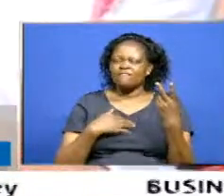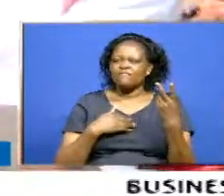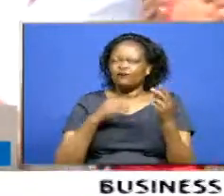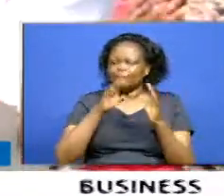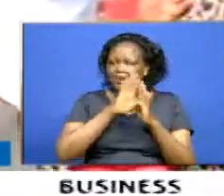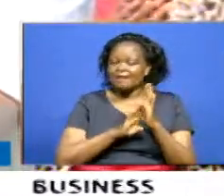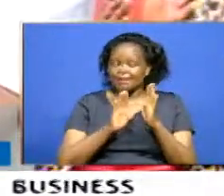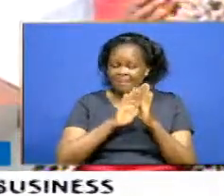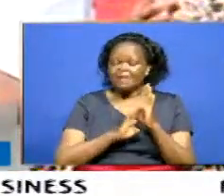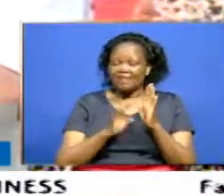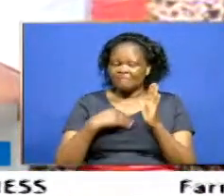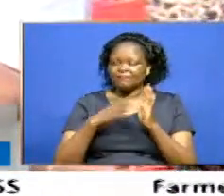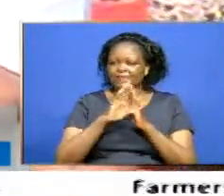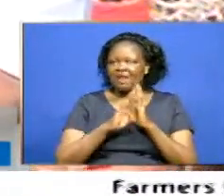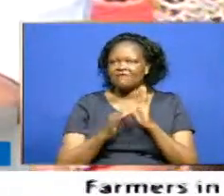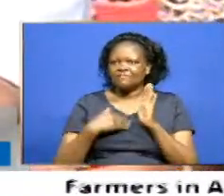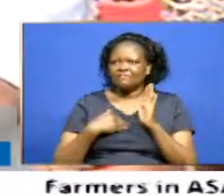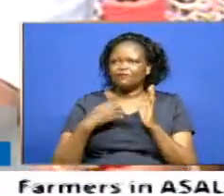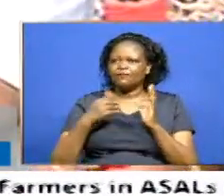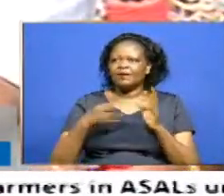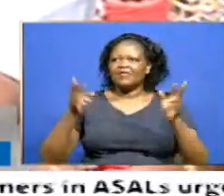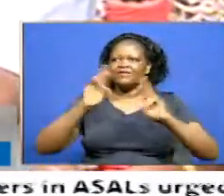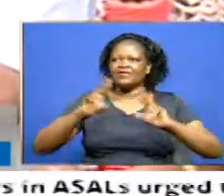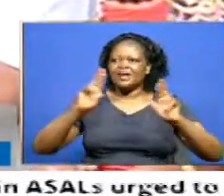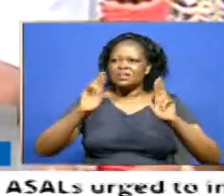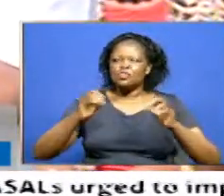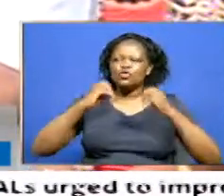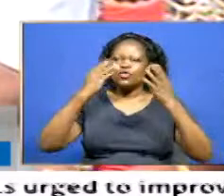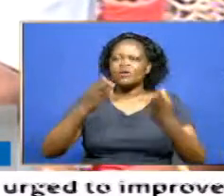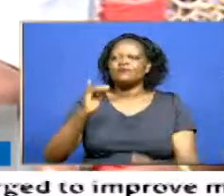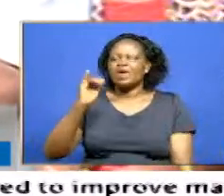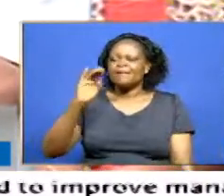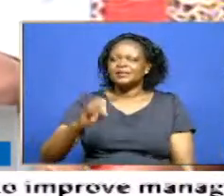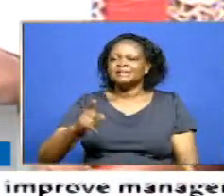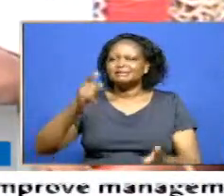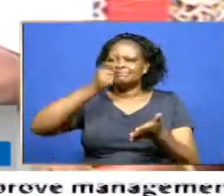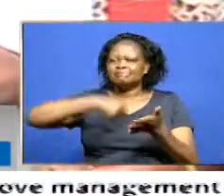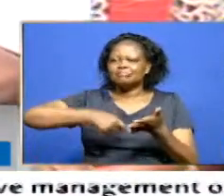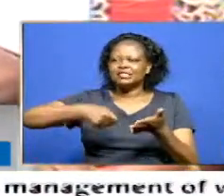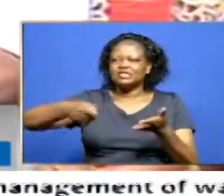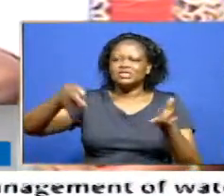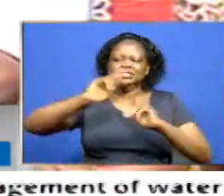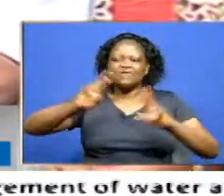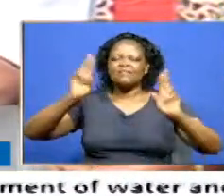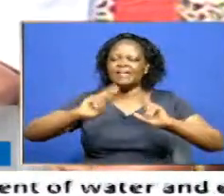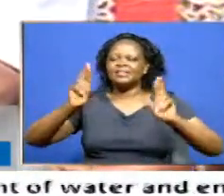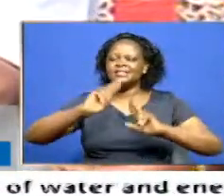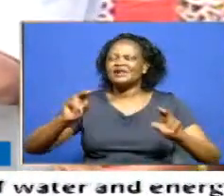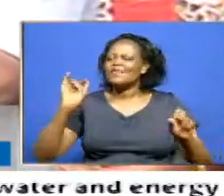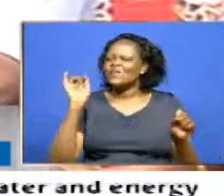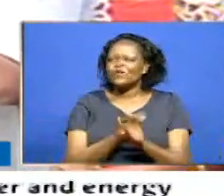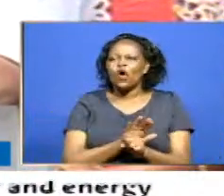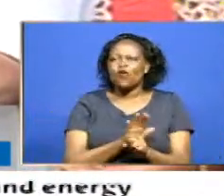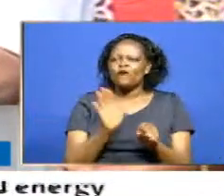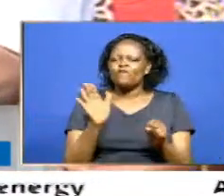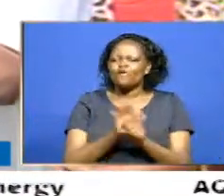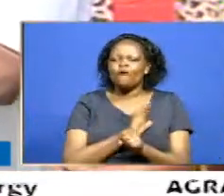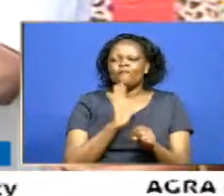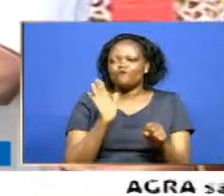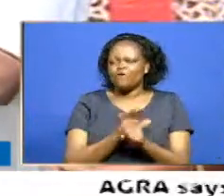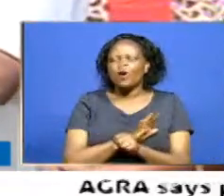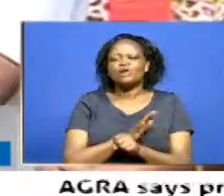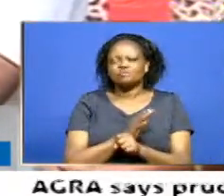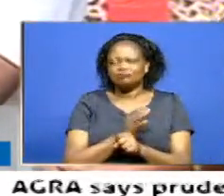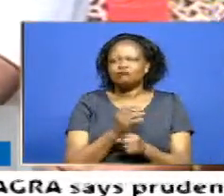Iko tayari. Tunataka kupeleka kwa IBC. Signatures pia ziko tayari. Imejaa kwa hizo